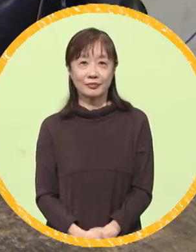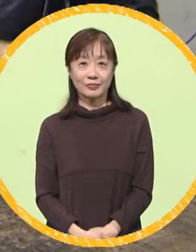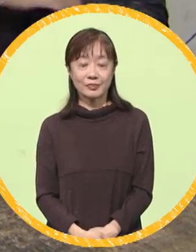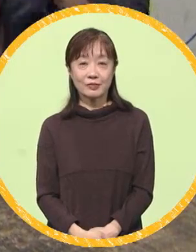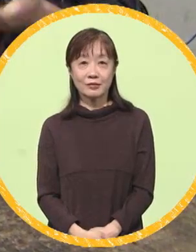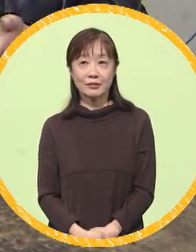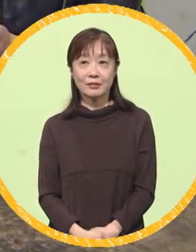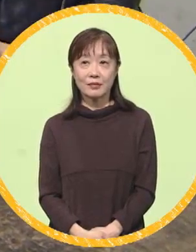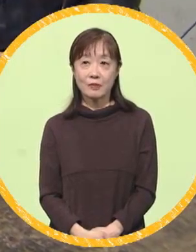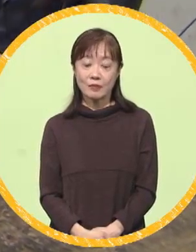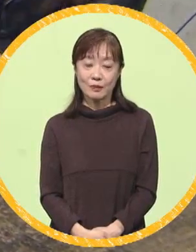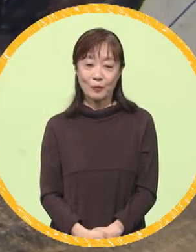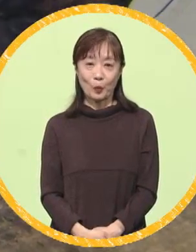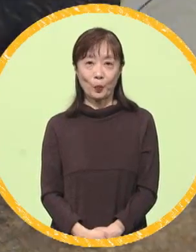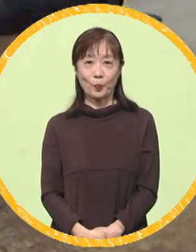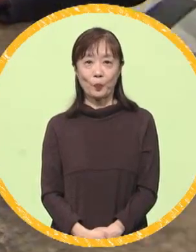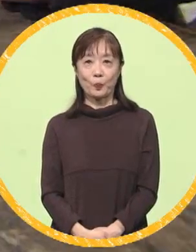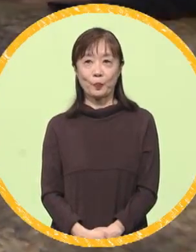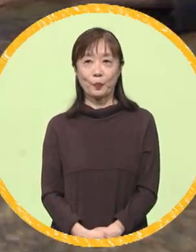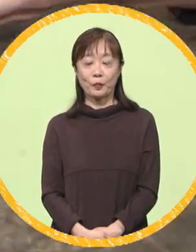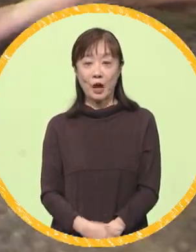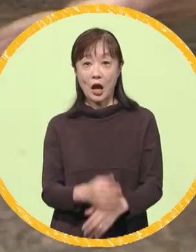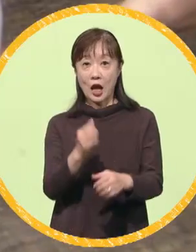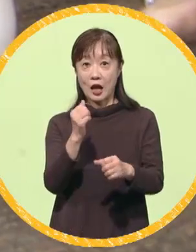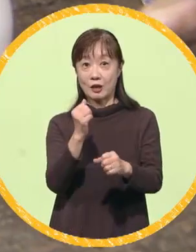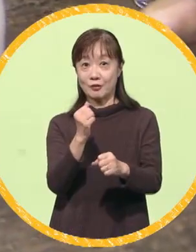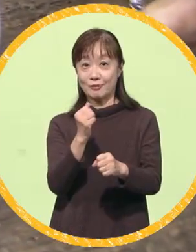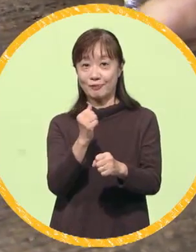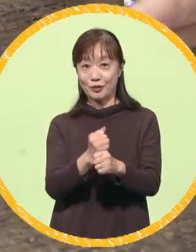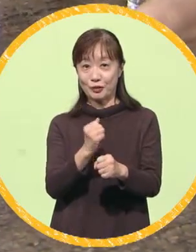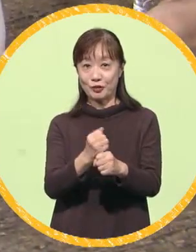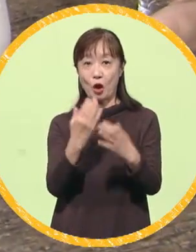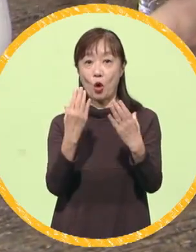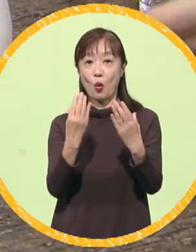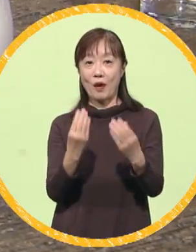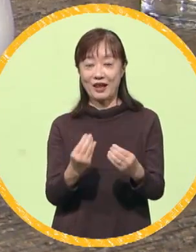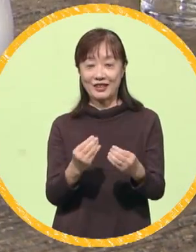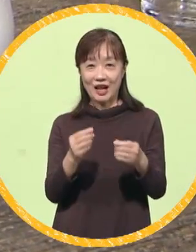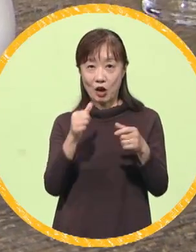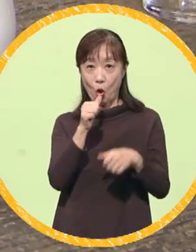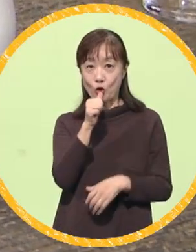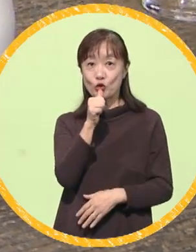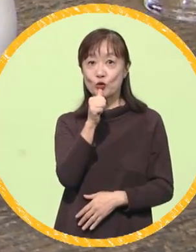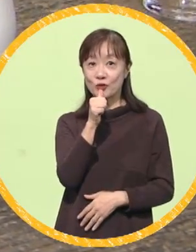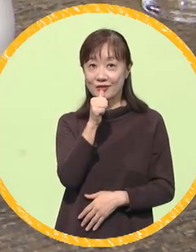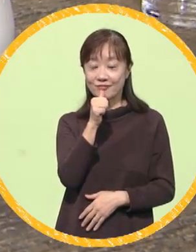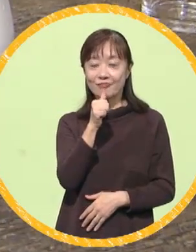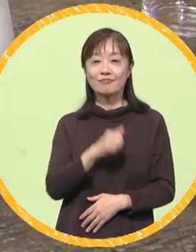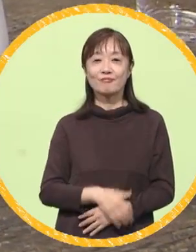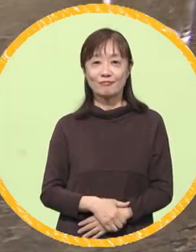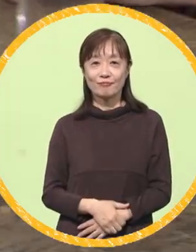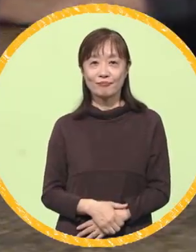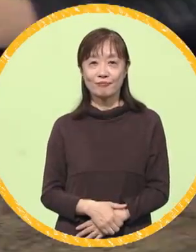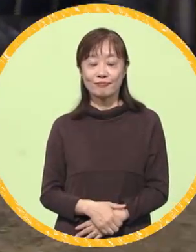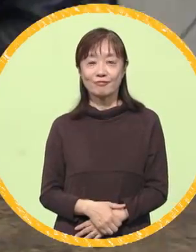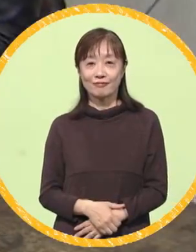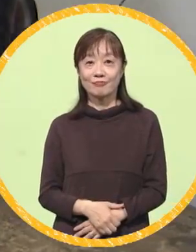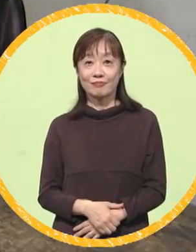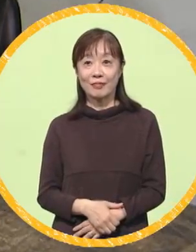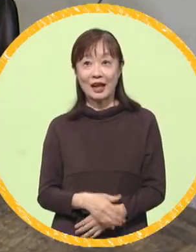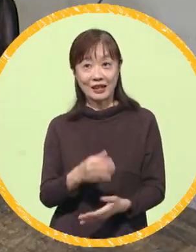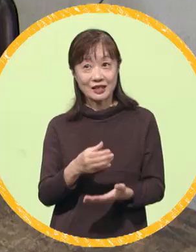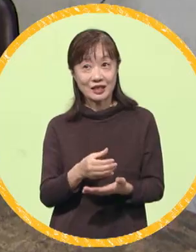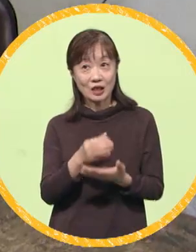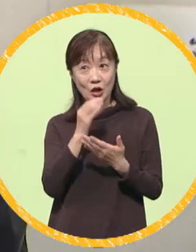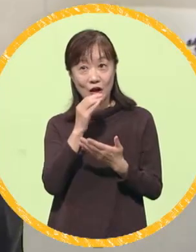早速このね、出来上がった相原牛乳をちょっと私いただいてもいいです